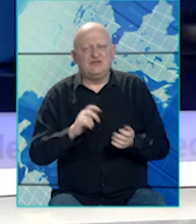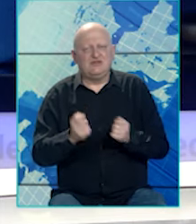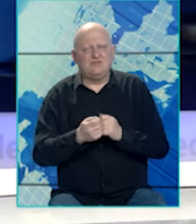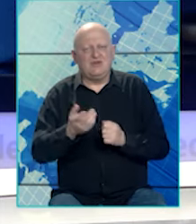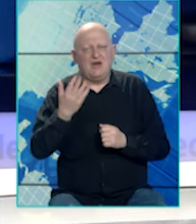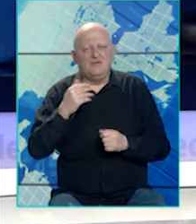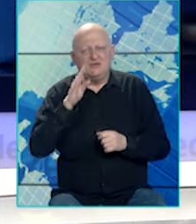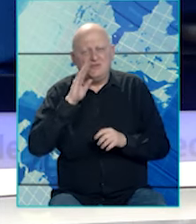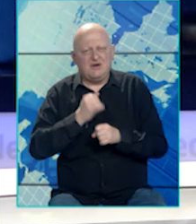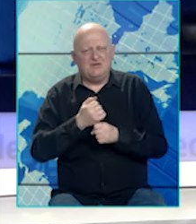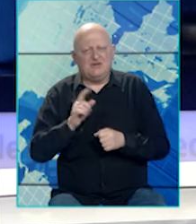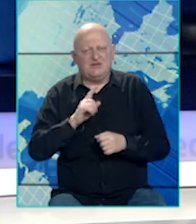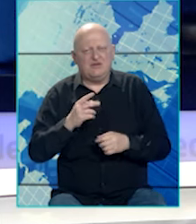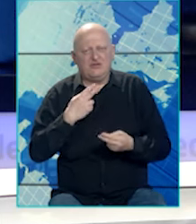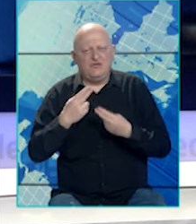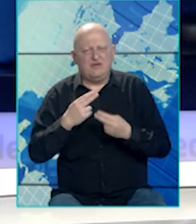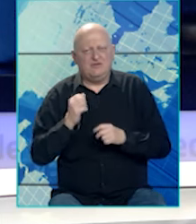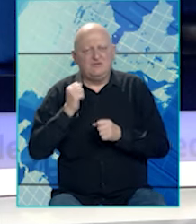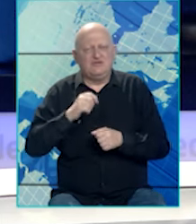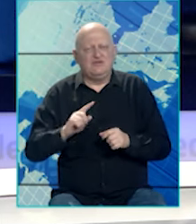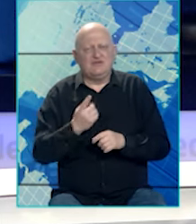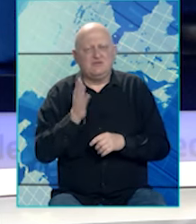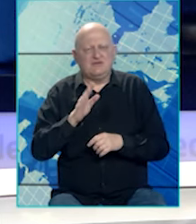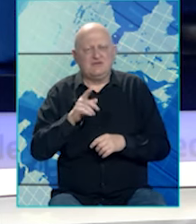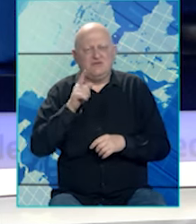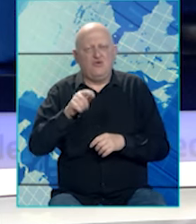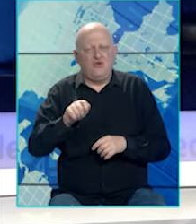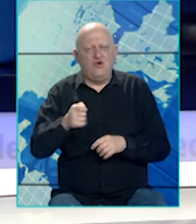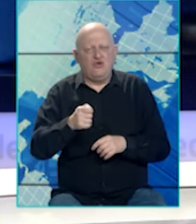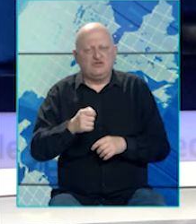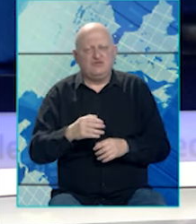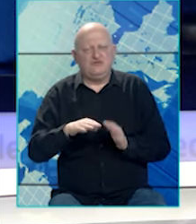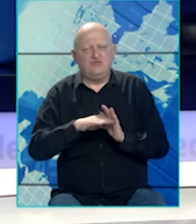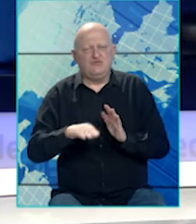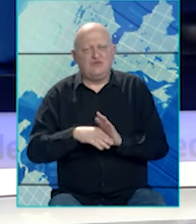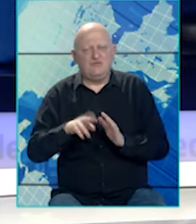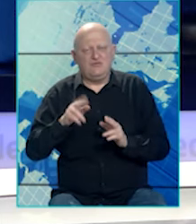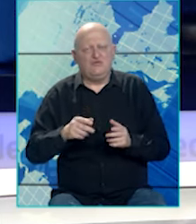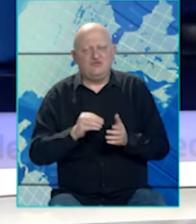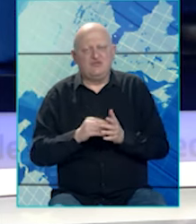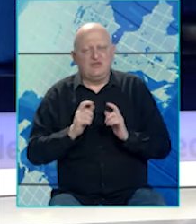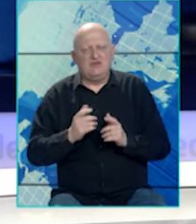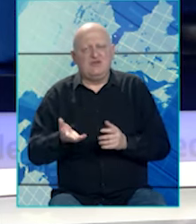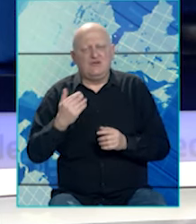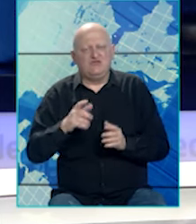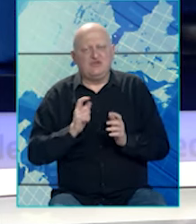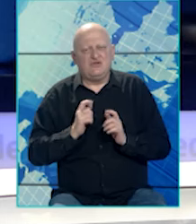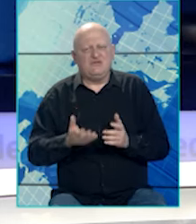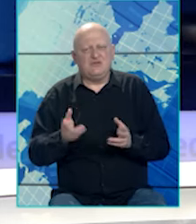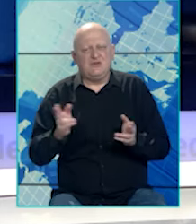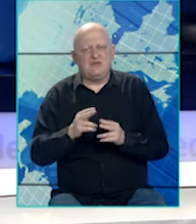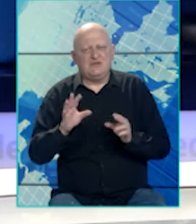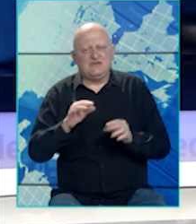Tehničke izmjene, ako se BiH političari ne dogovore, nametnuće visoki predstavnik. One ključne, ustavne, mogu još čekati, iako čekaju